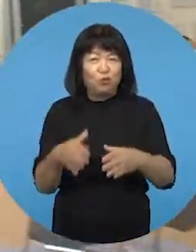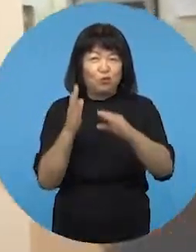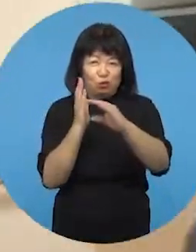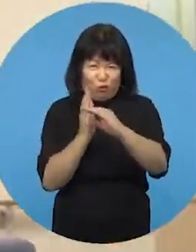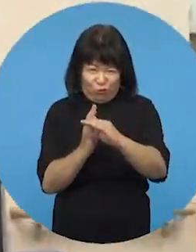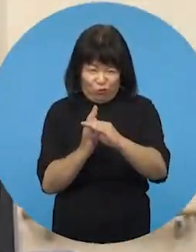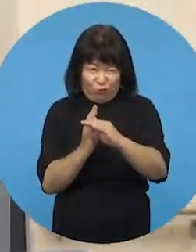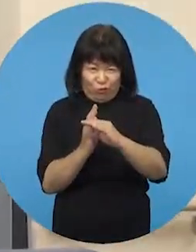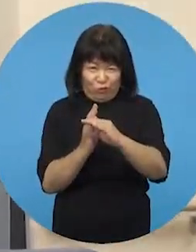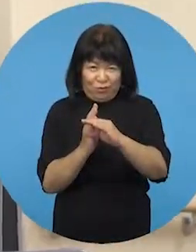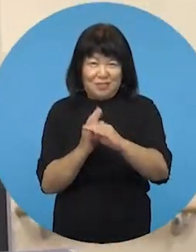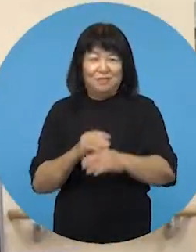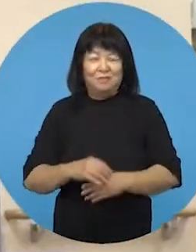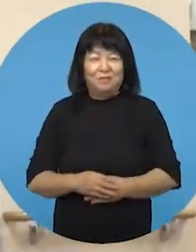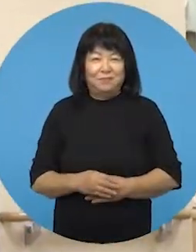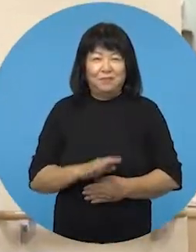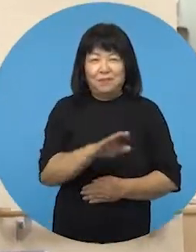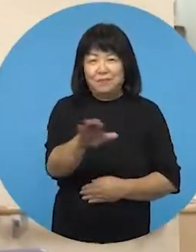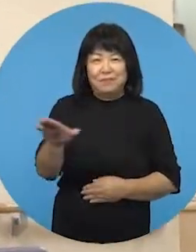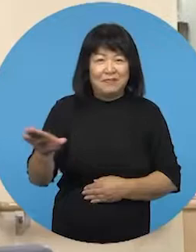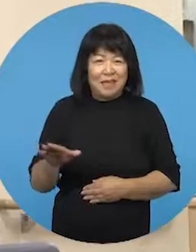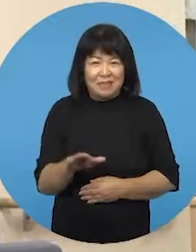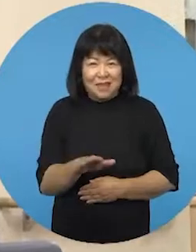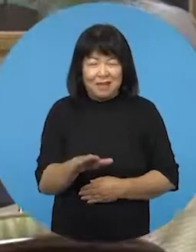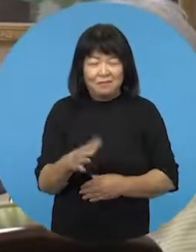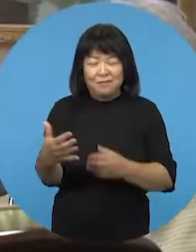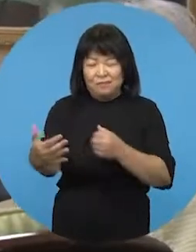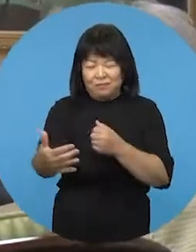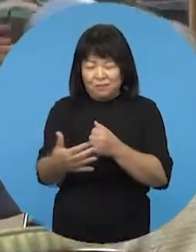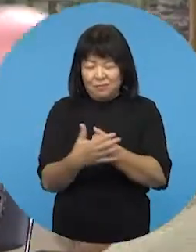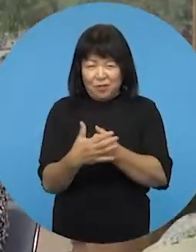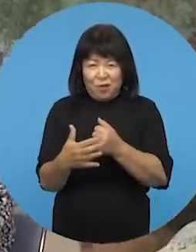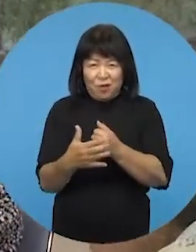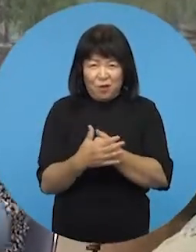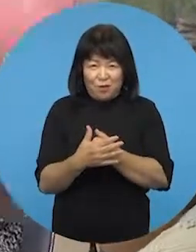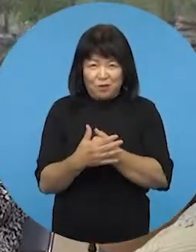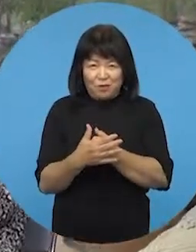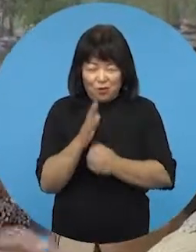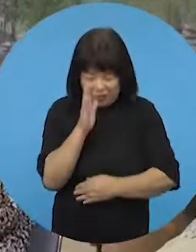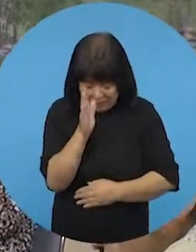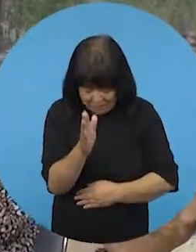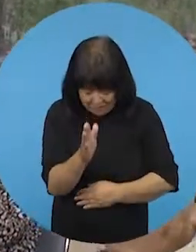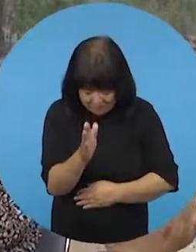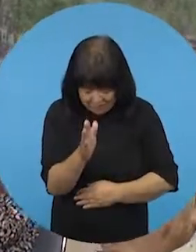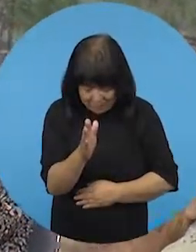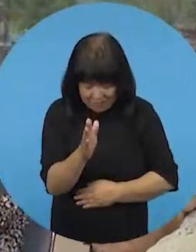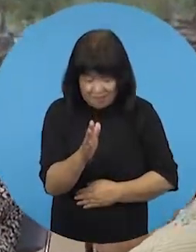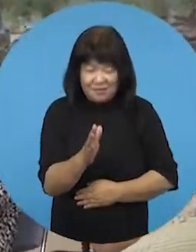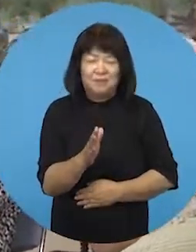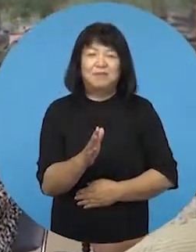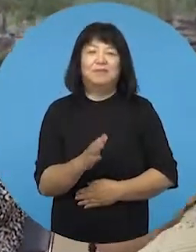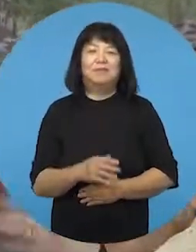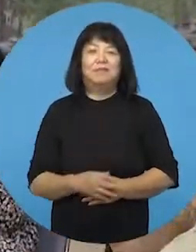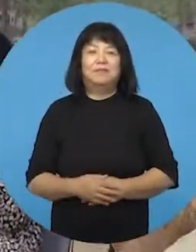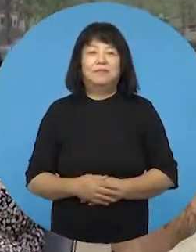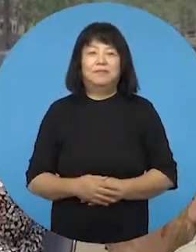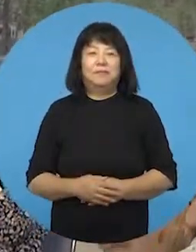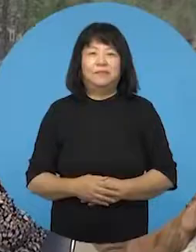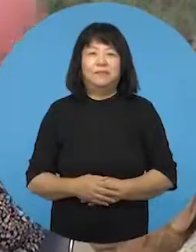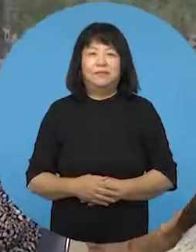体験学習先として中学生を受け入れできる事業所の皆さん、ご協力をお願いします。